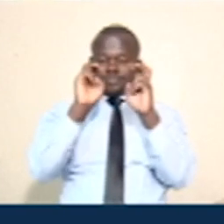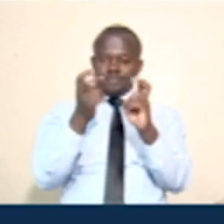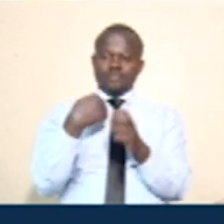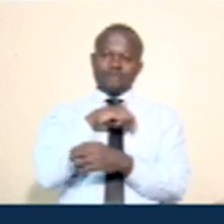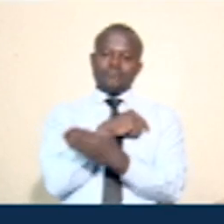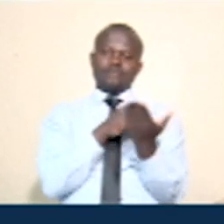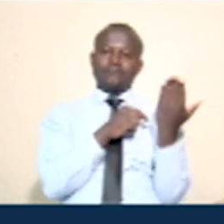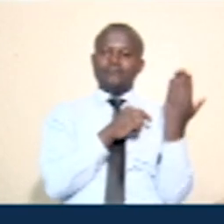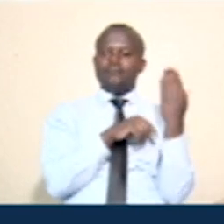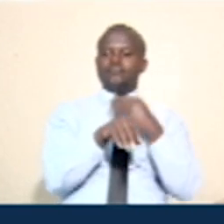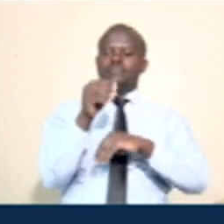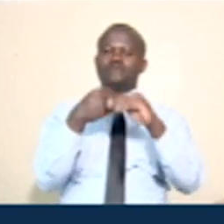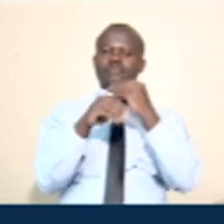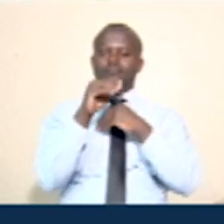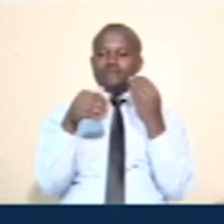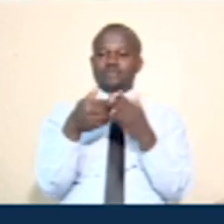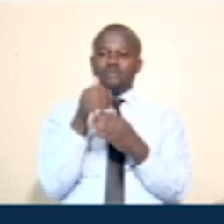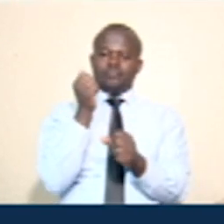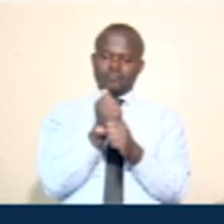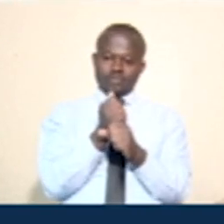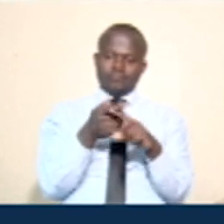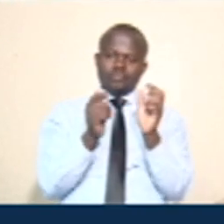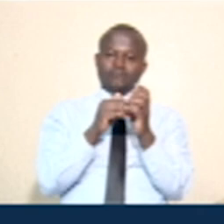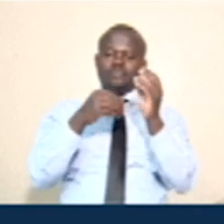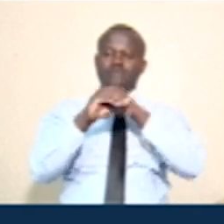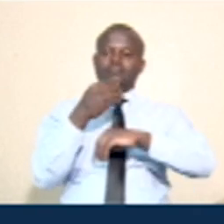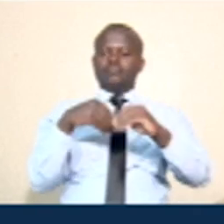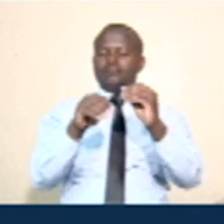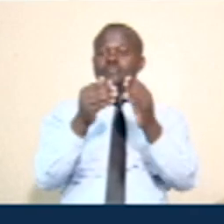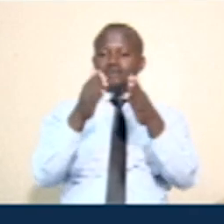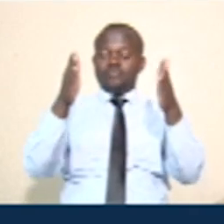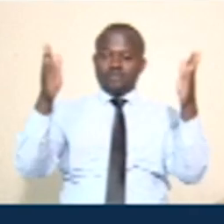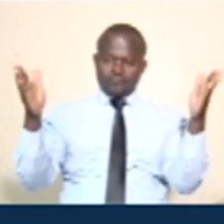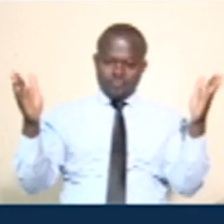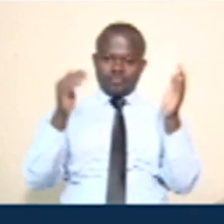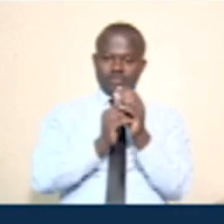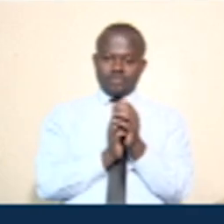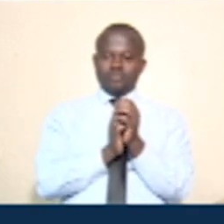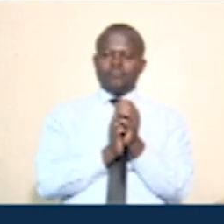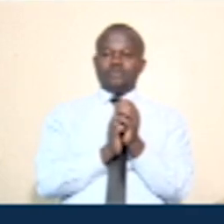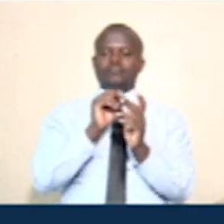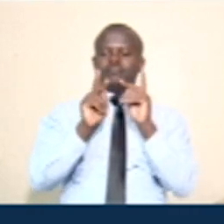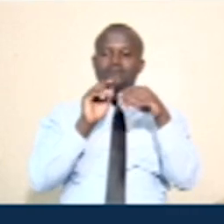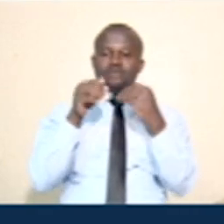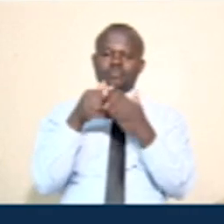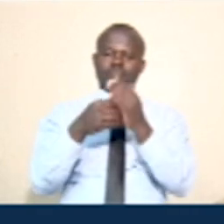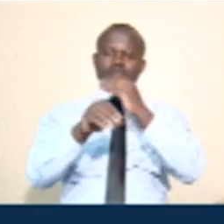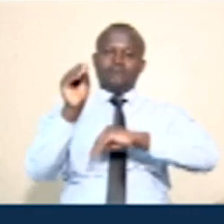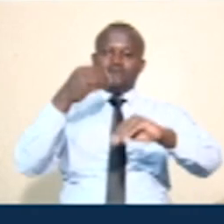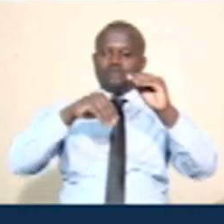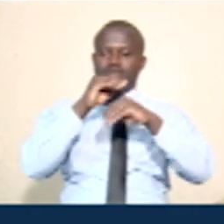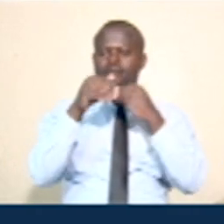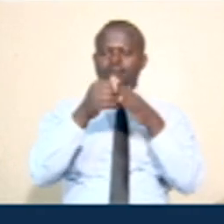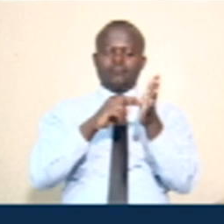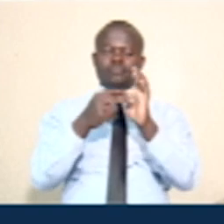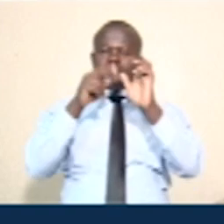amaduka ubaracyakora ndetse n'isoko riracyakinguye abantu barimo gucuruza